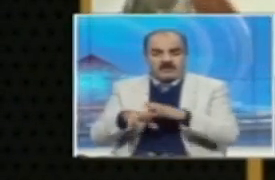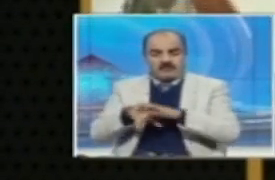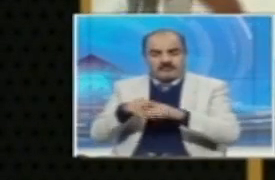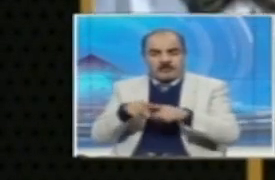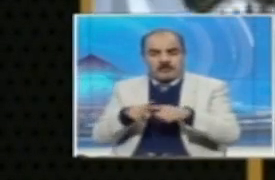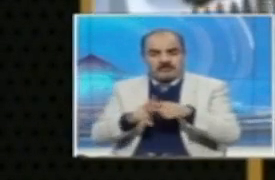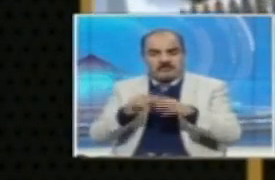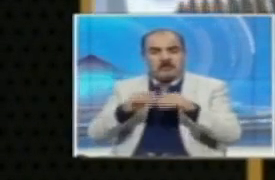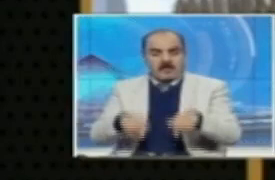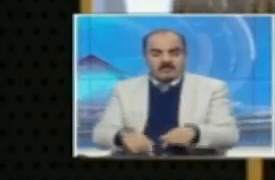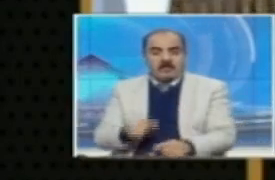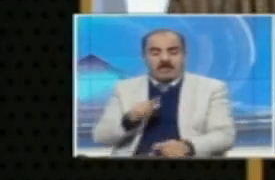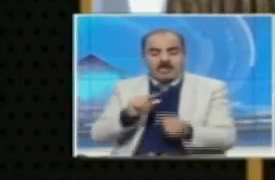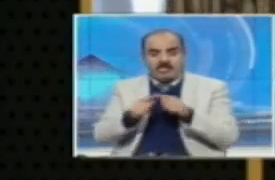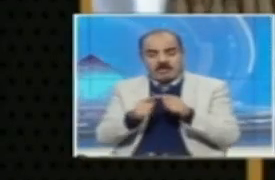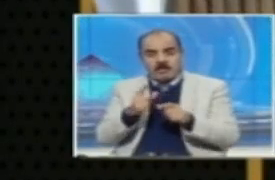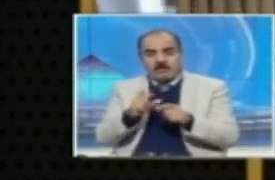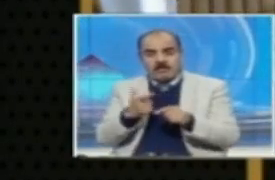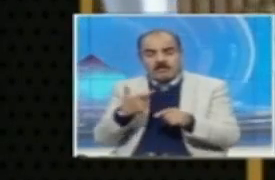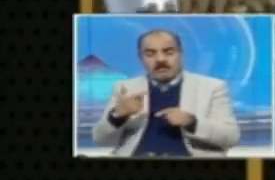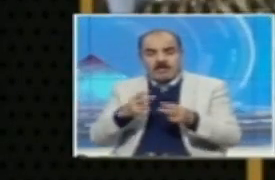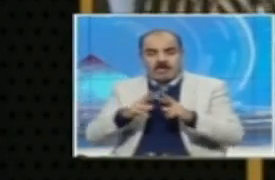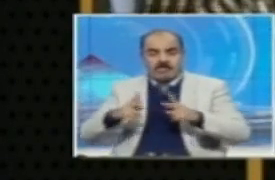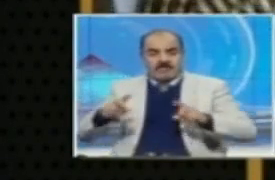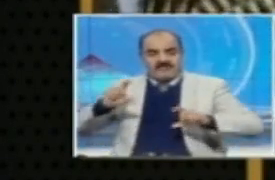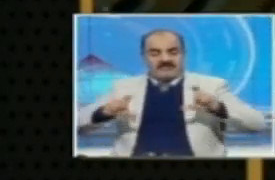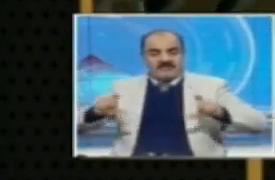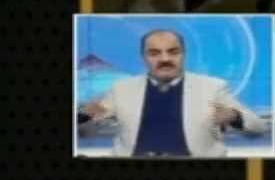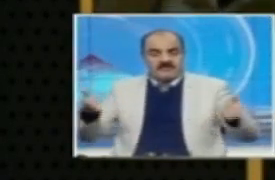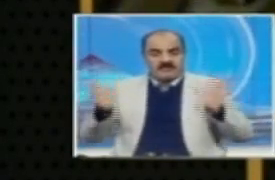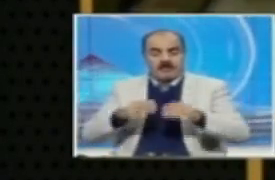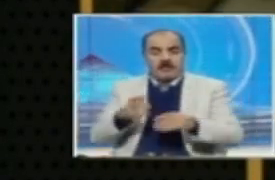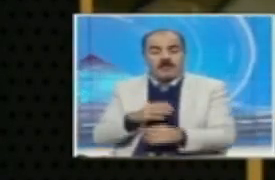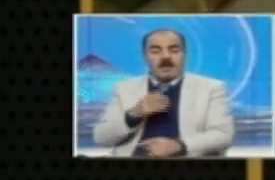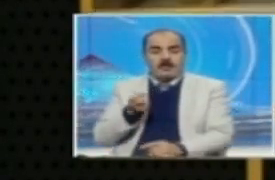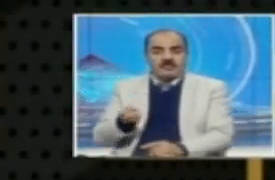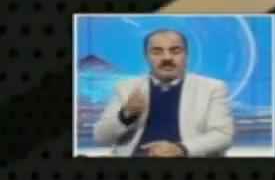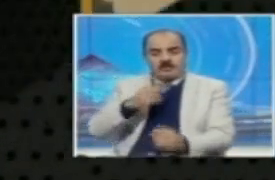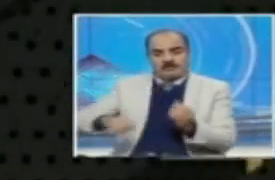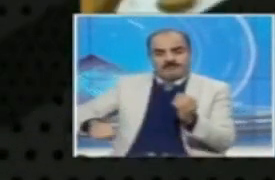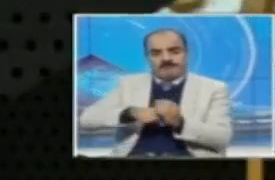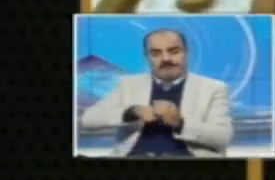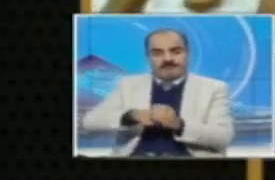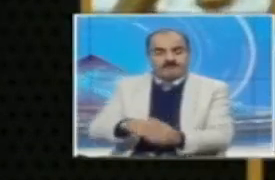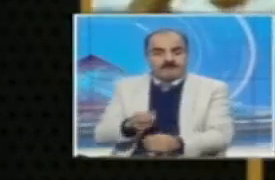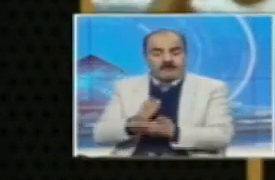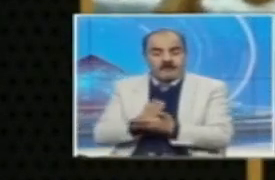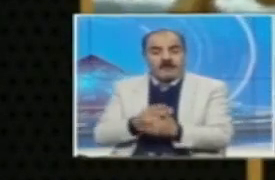الصنع، وكمية من الطلقات مختلفة الأعيرة و 75 خزينة، إضافة